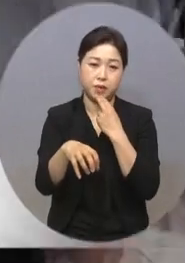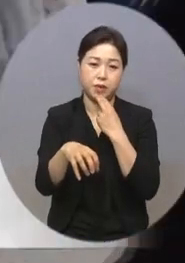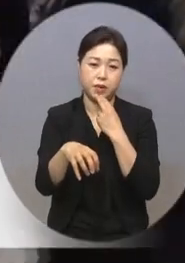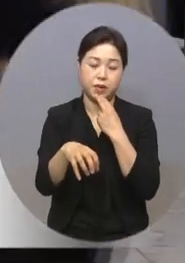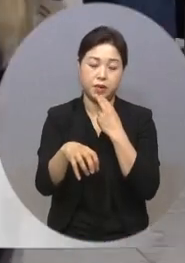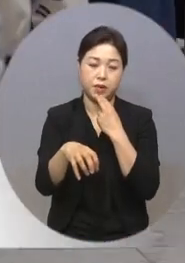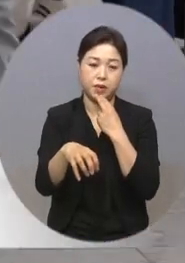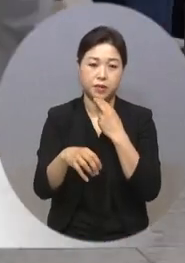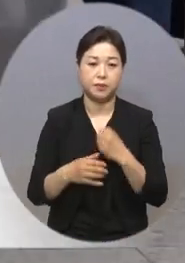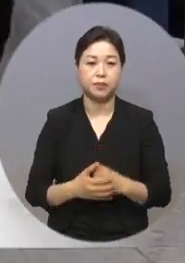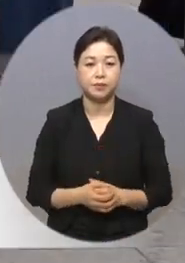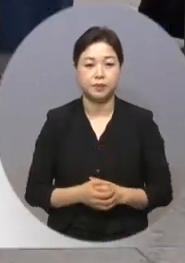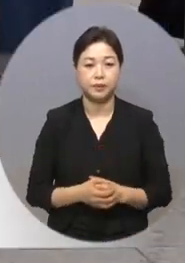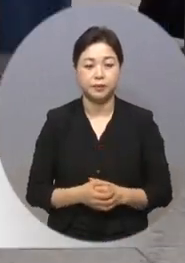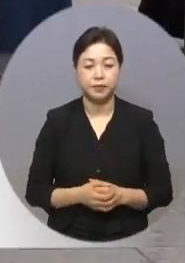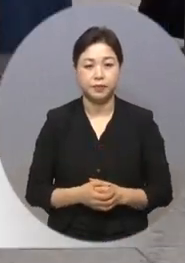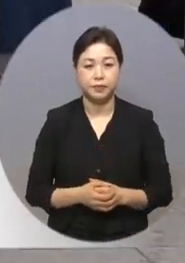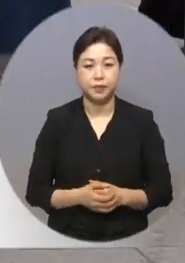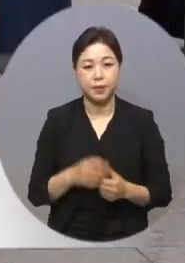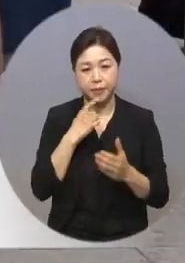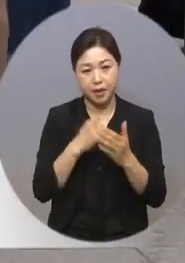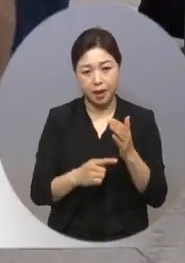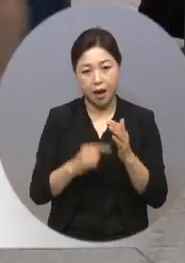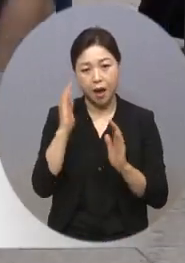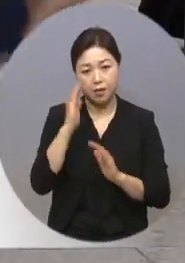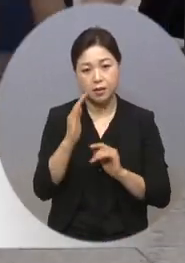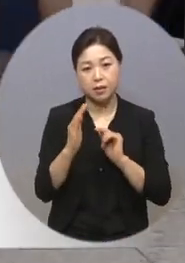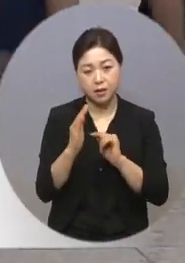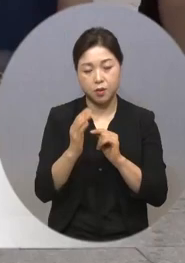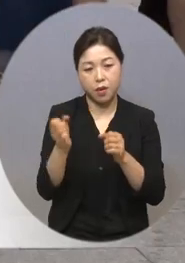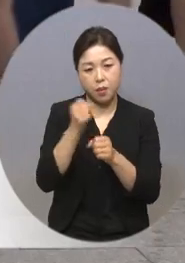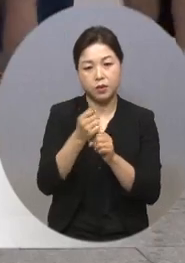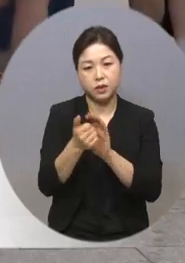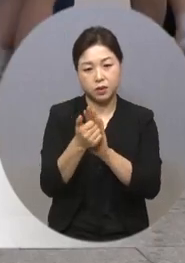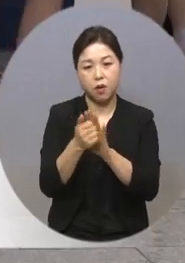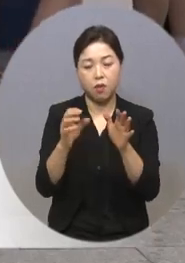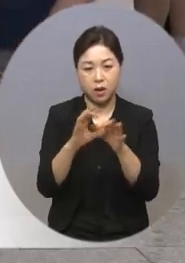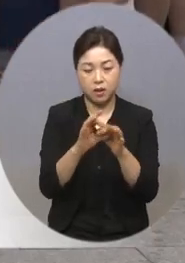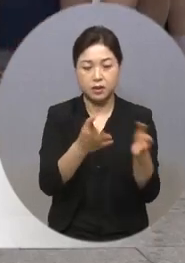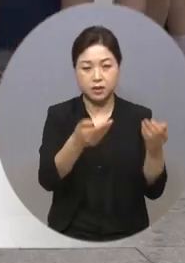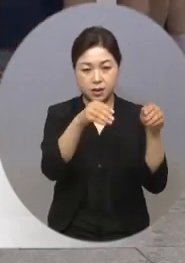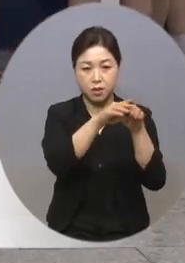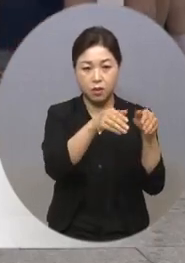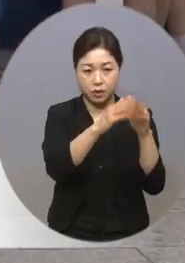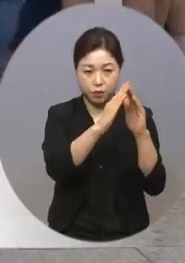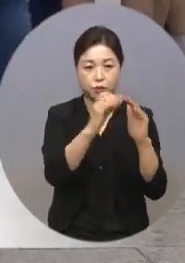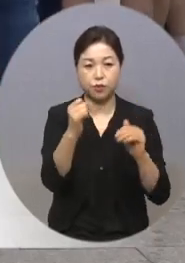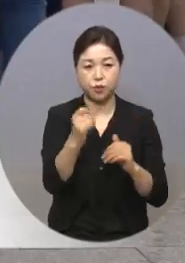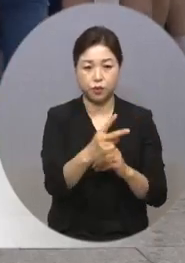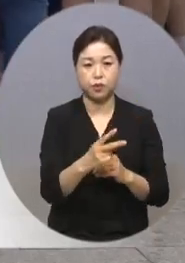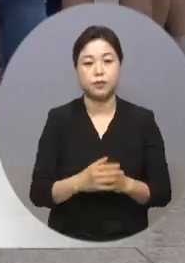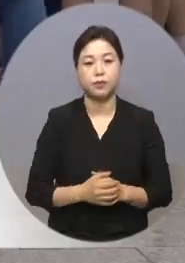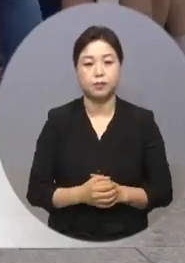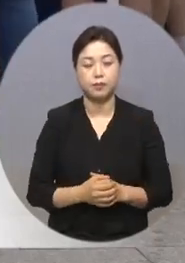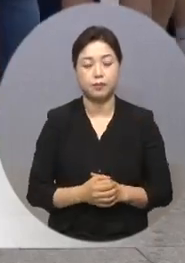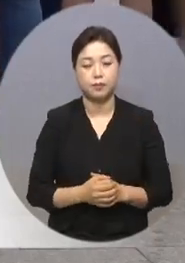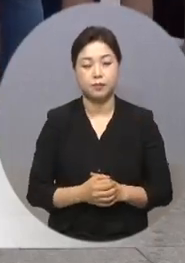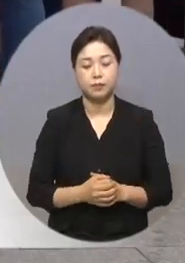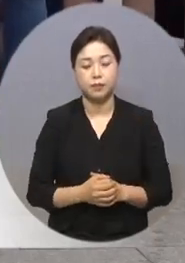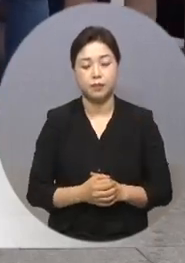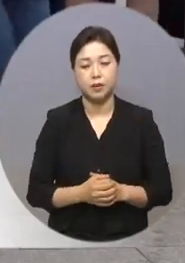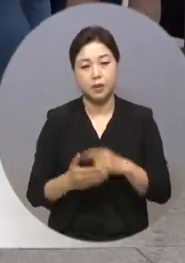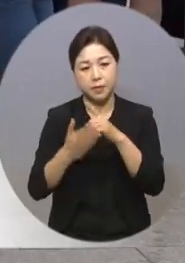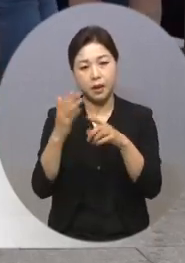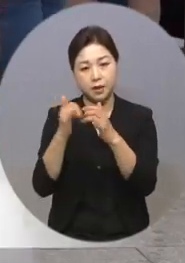사기 쉽지 않습니다 p 학생 회복 지원에 대한 시설 확충 가 그리고 키 장 o